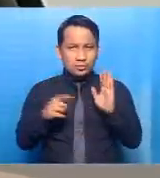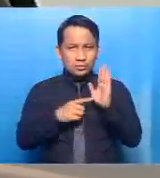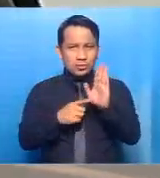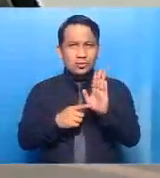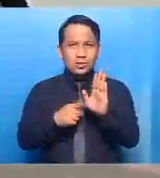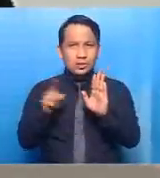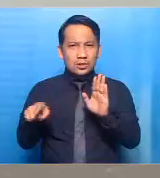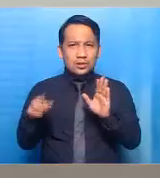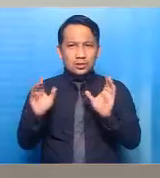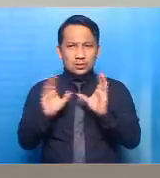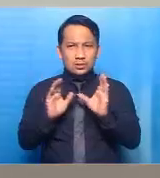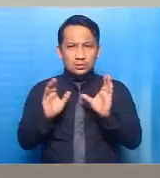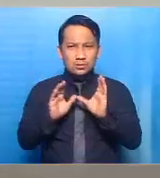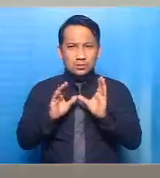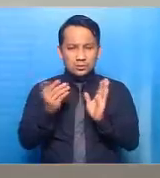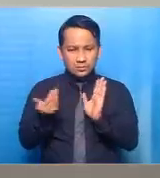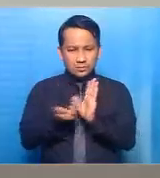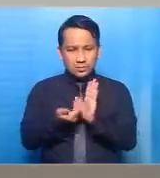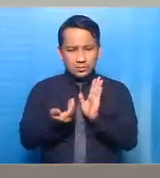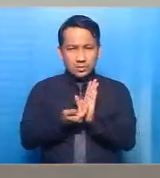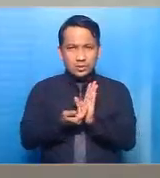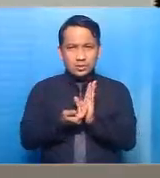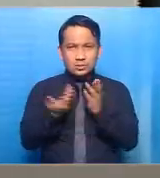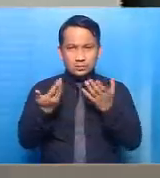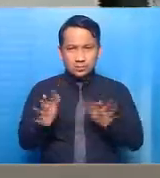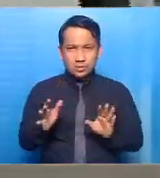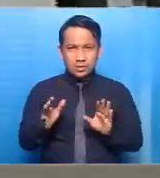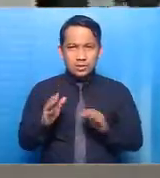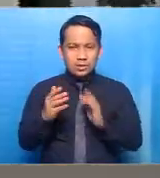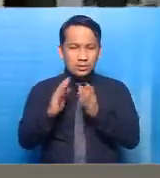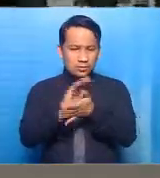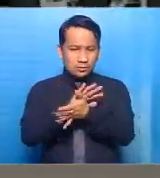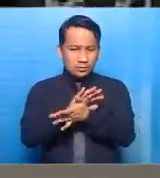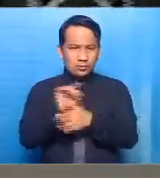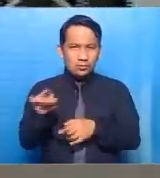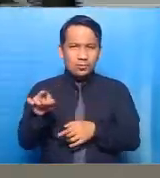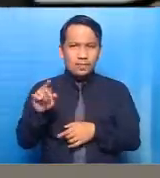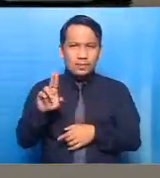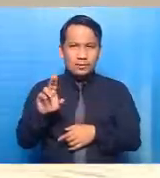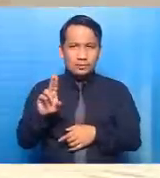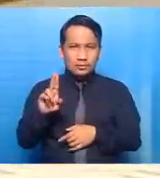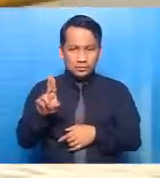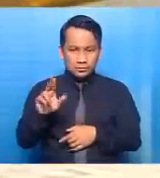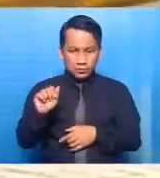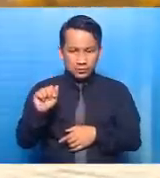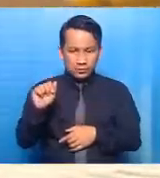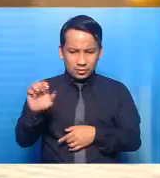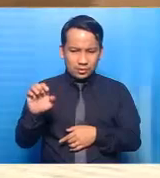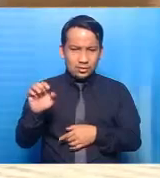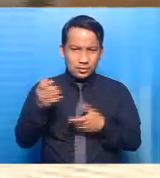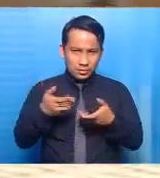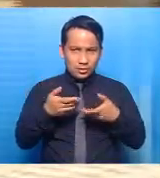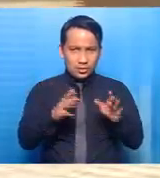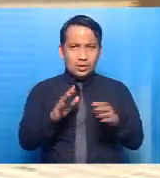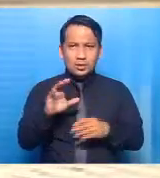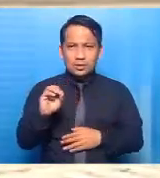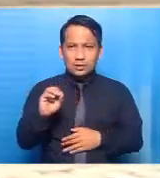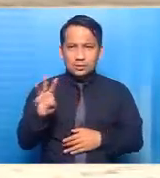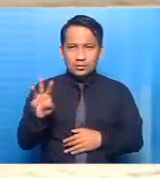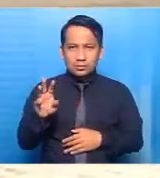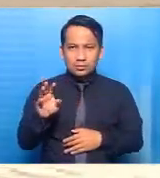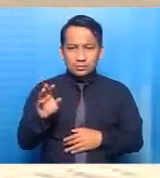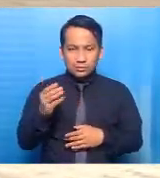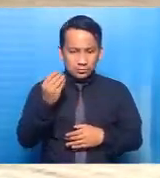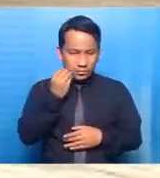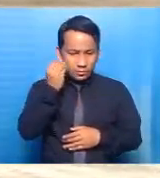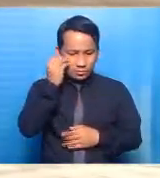niyang magpakita na mga katibay na bakunahan na siya kontra COVID-19 sa UAE. Pinayagan raw nila ang OFW na